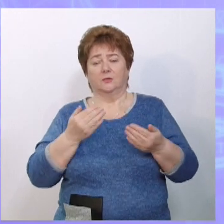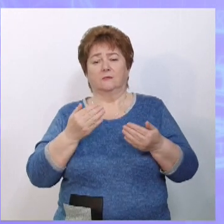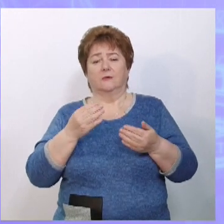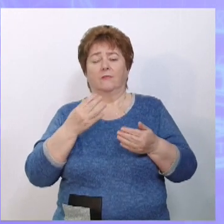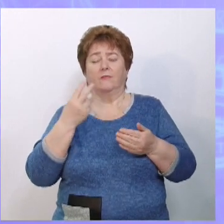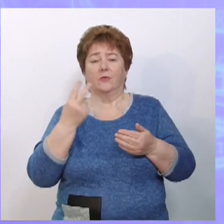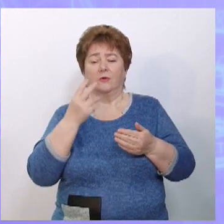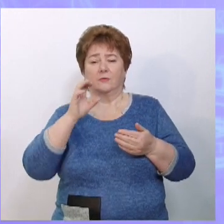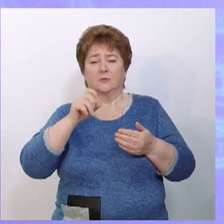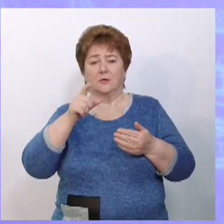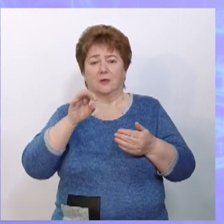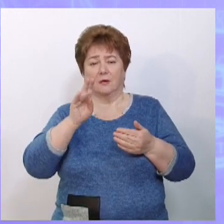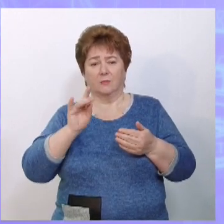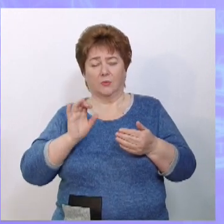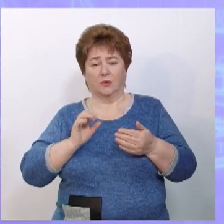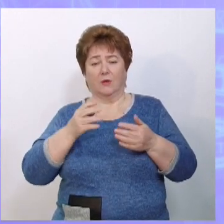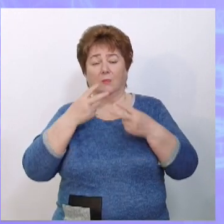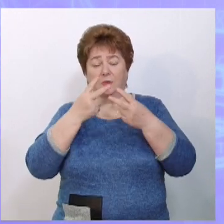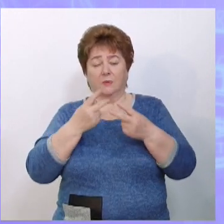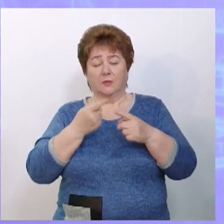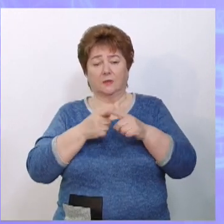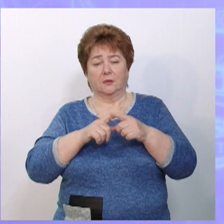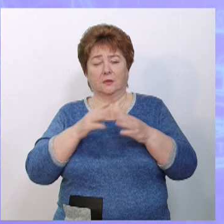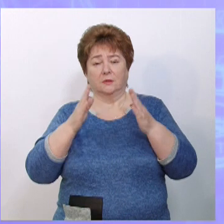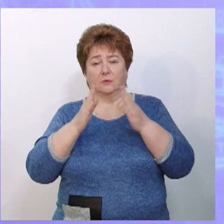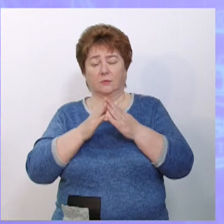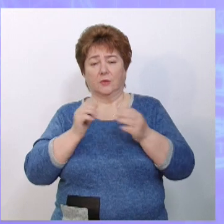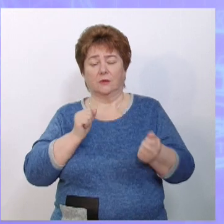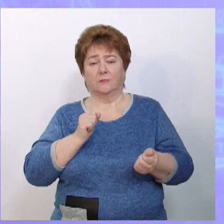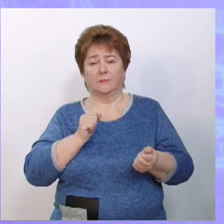слагаемого. Посмотрите на эти домики.